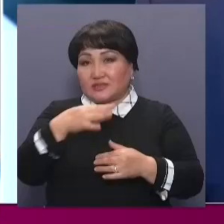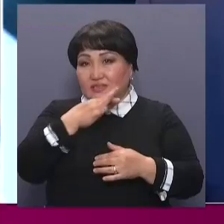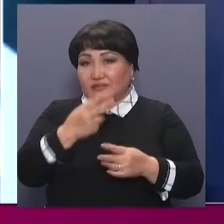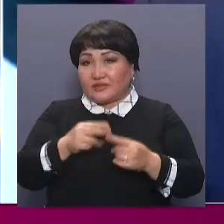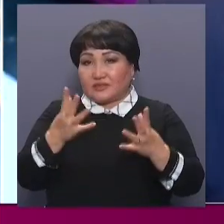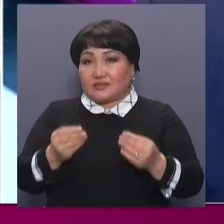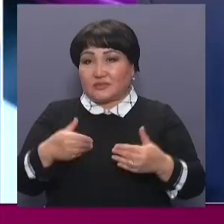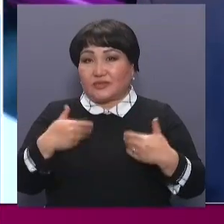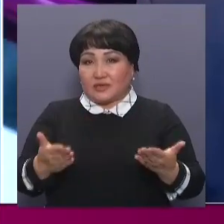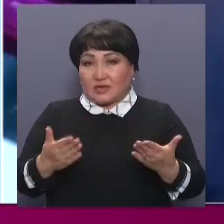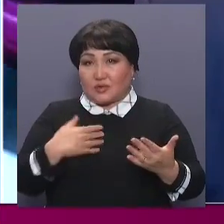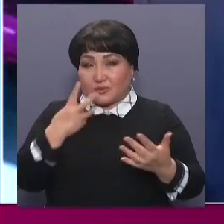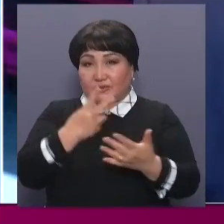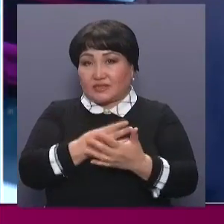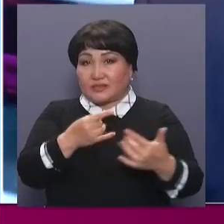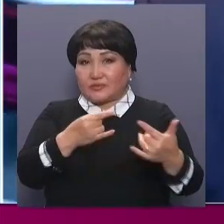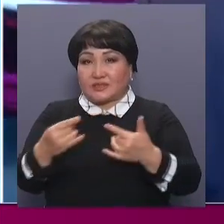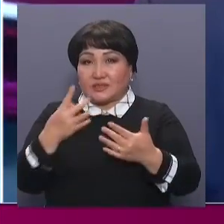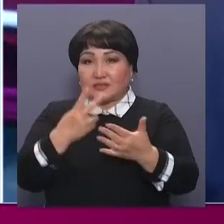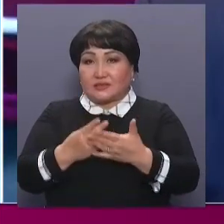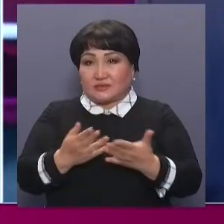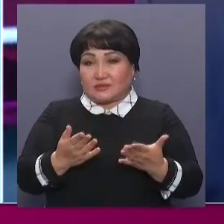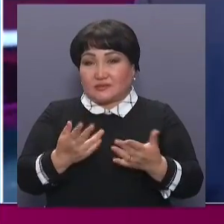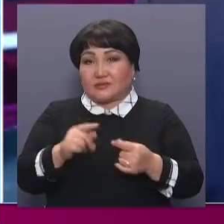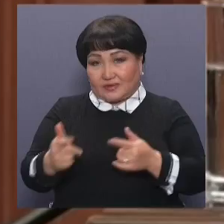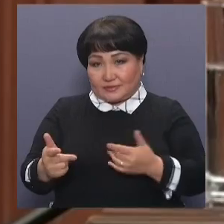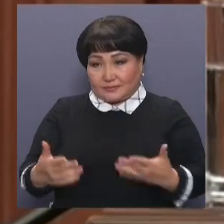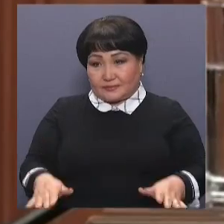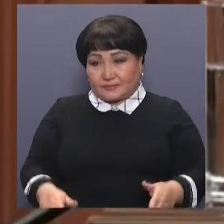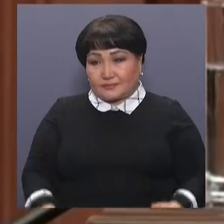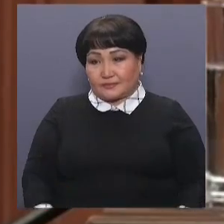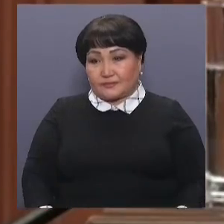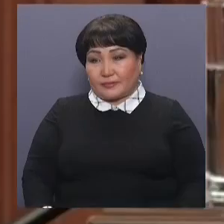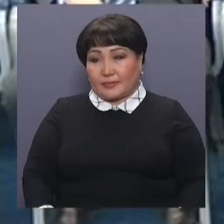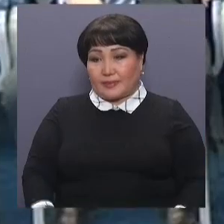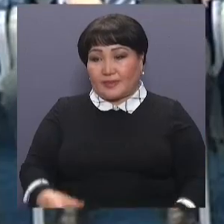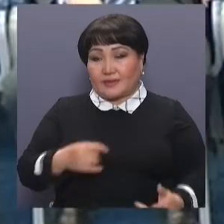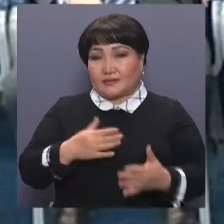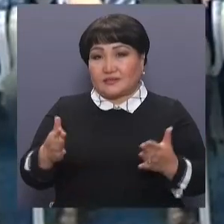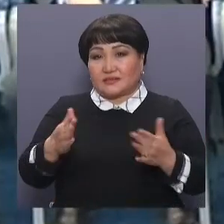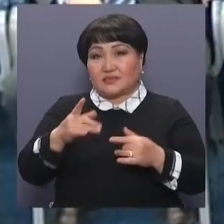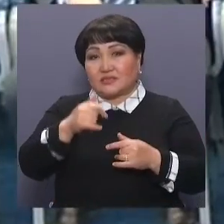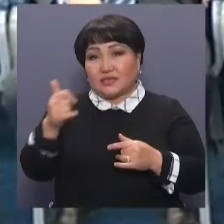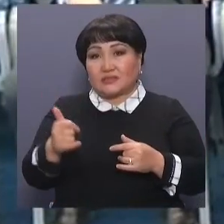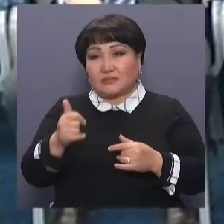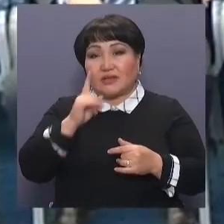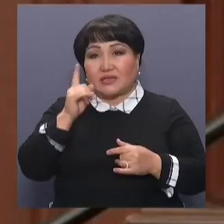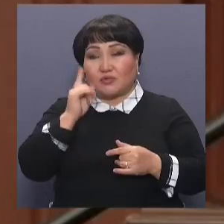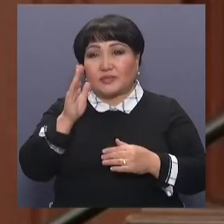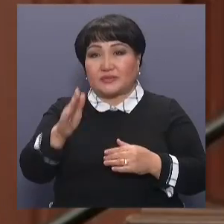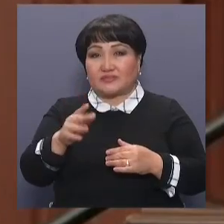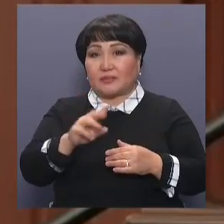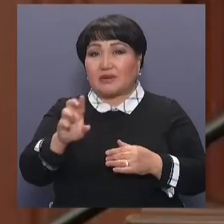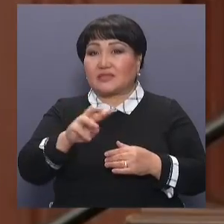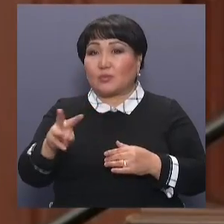предлагаю посмотреть нашим телезрителям сюжет, который мы подготовили. Звездный час молодого и перспективного Багдата Мусина. Сегодня своим